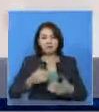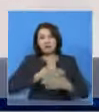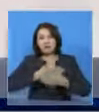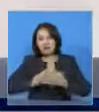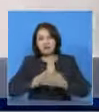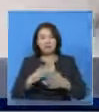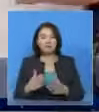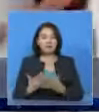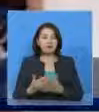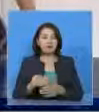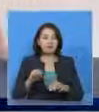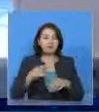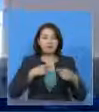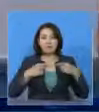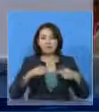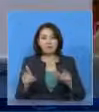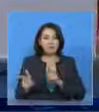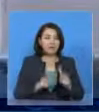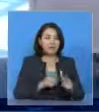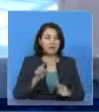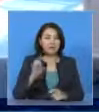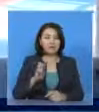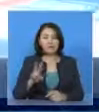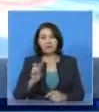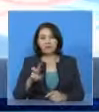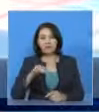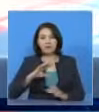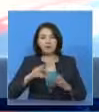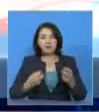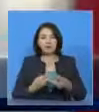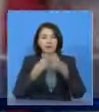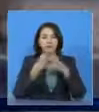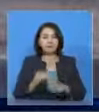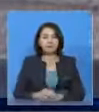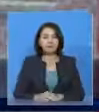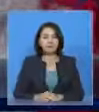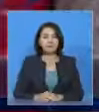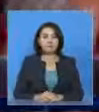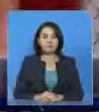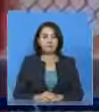после, оправившись от повреждений, приступит к подготовке к ноябрьскому чемпионату мира в Нур-Султане.